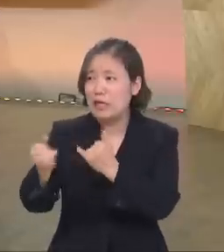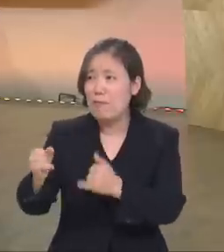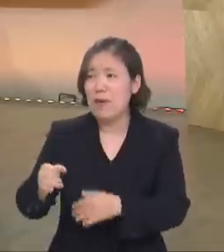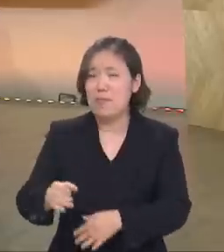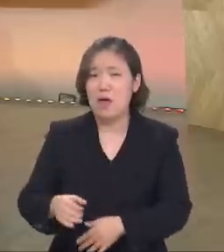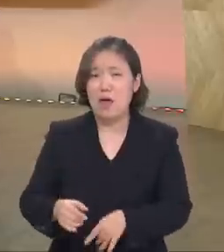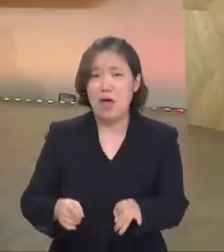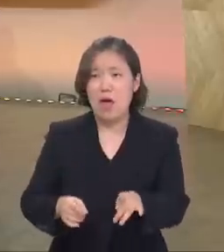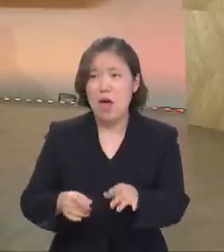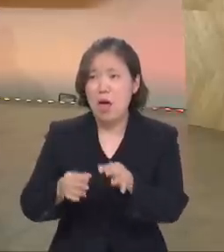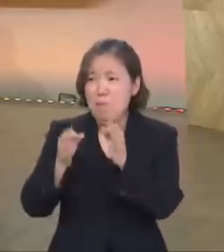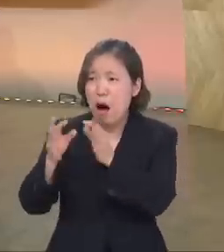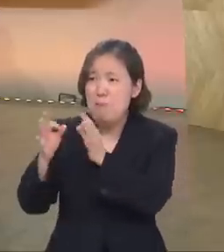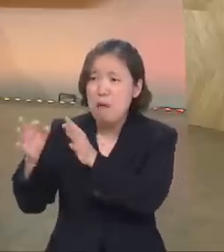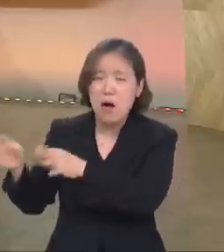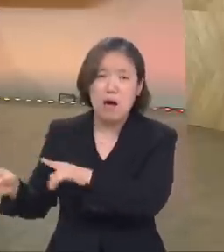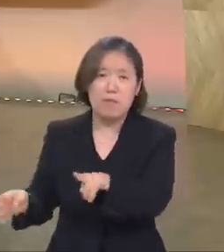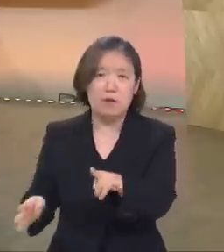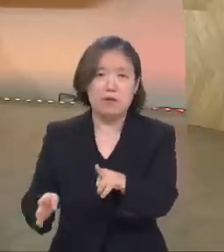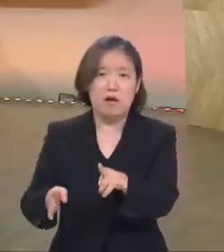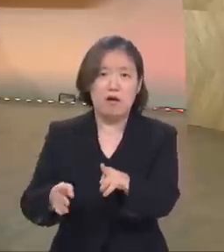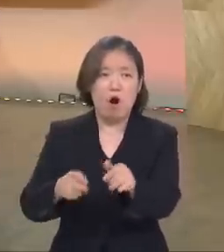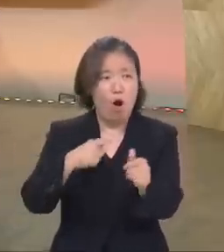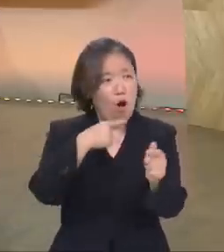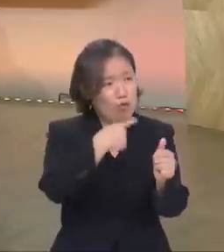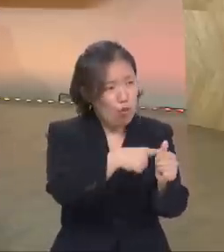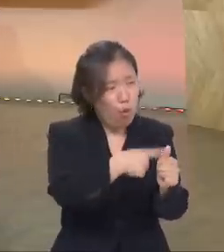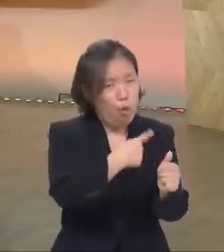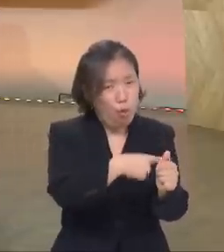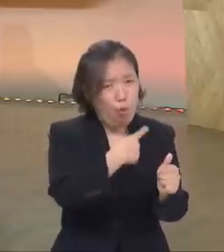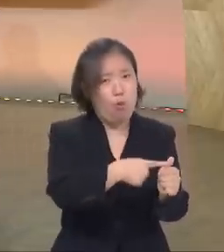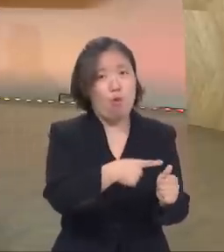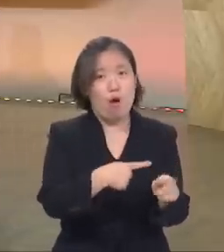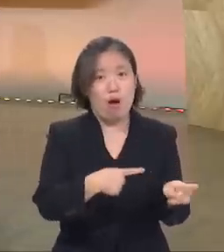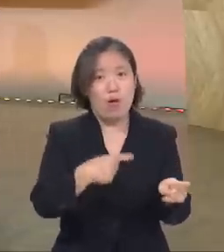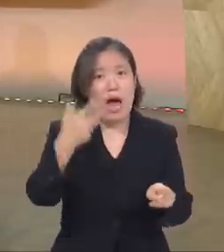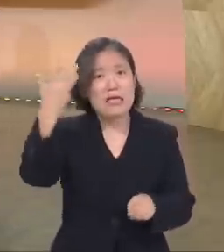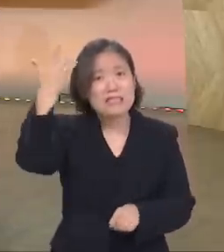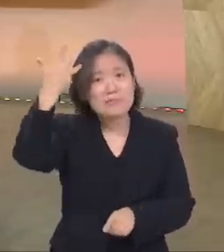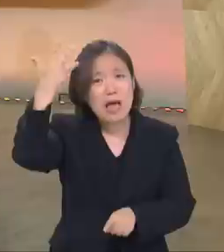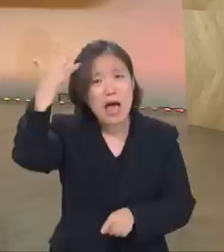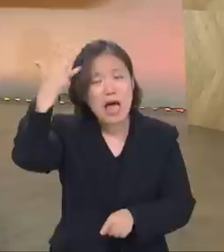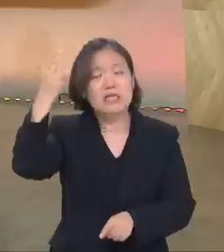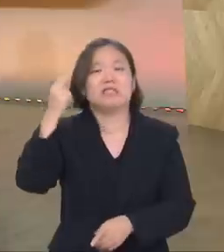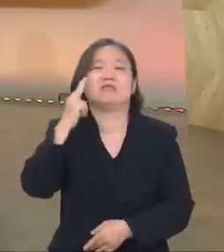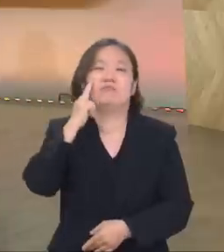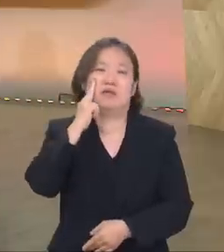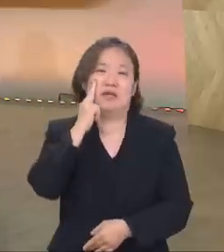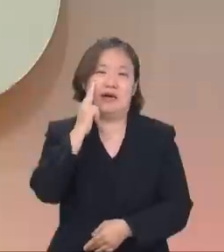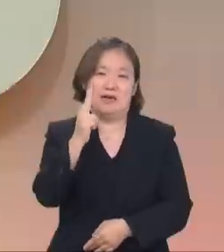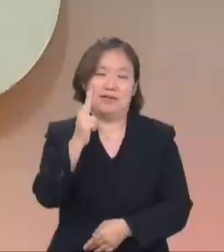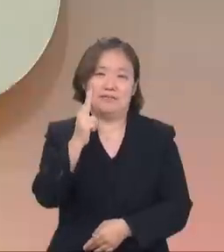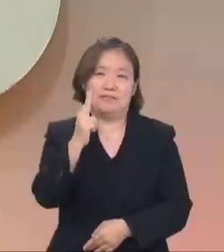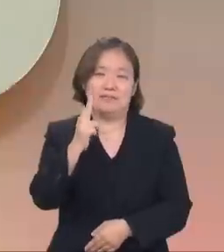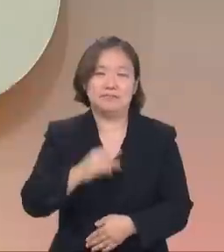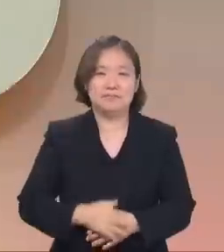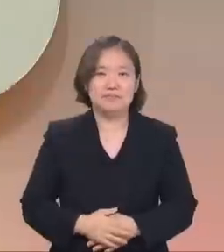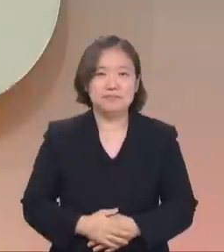말도 안 되는 이야기를 하면서 그게 시아버지도 치매가 깊어버리는게 된 거예요